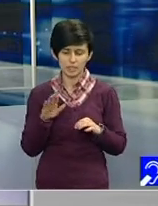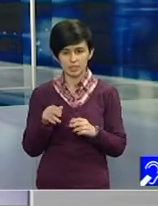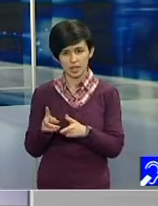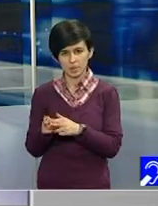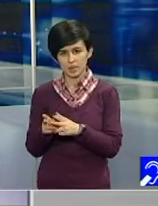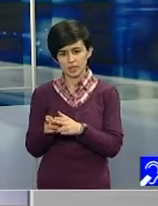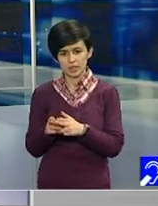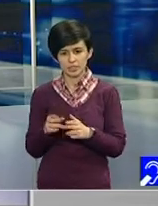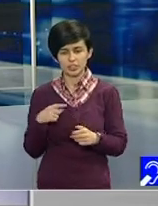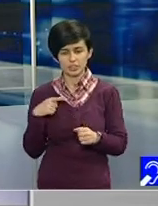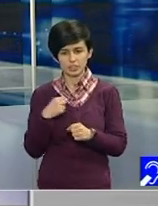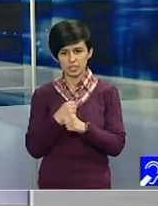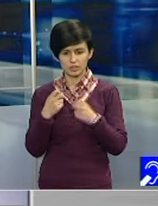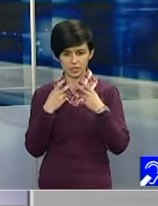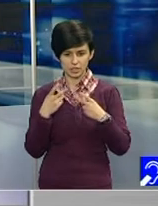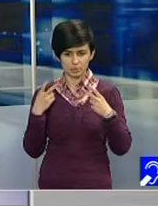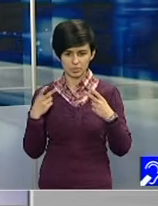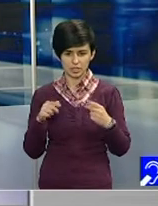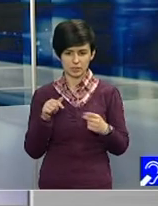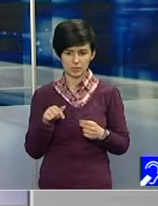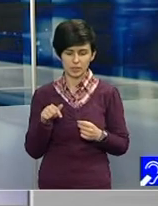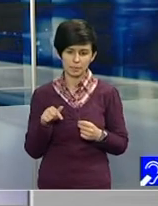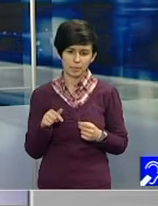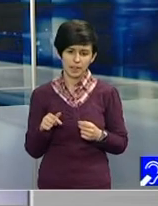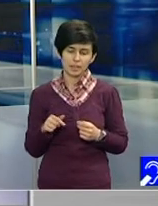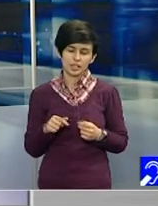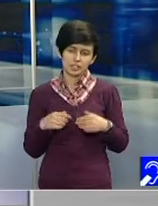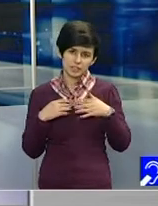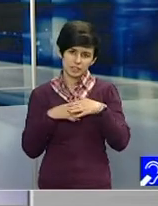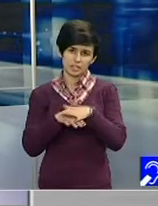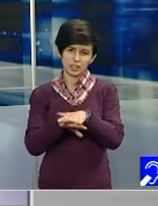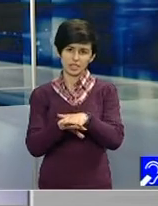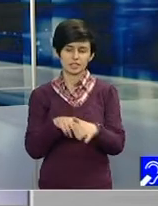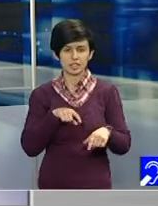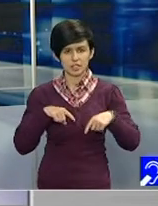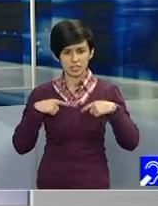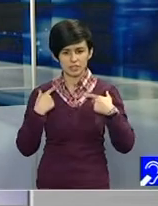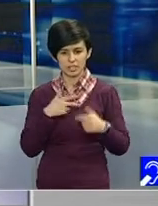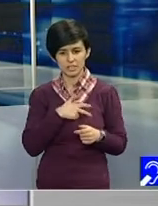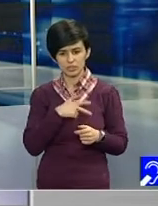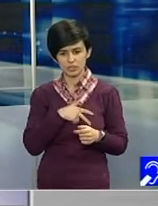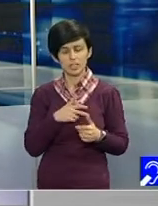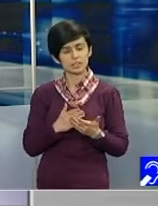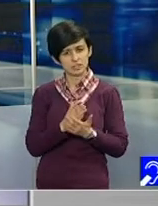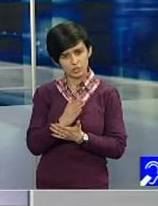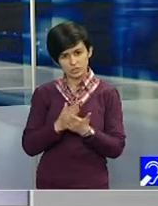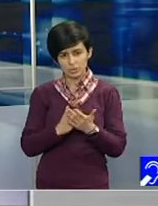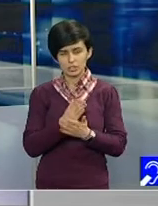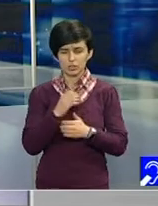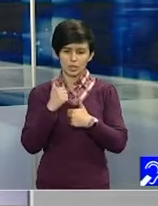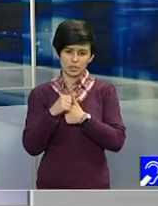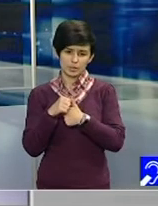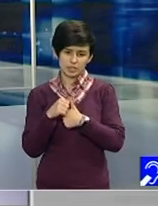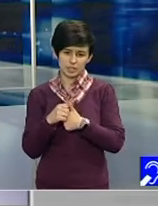Și e foarte important ca ei să se reîntoarcă în viața socială, să-și continue prieteniile, să-și continue, nu știu, ce